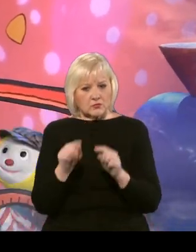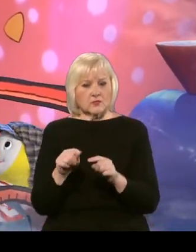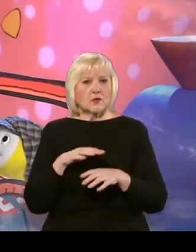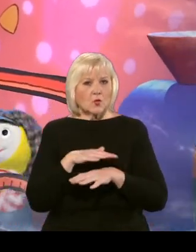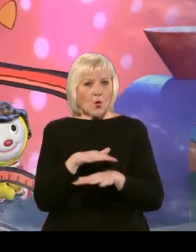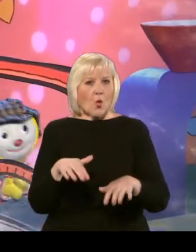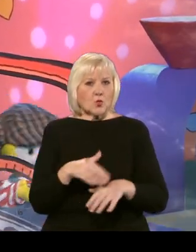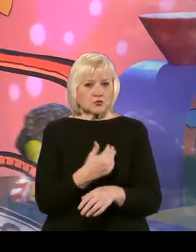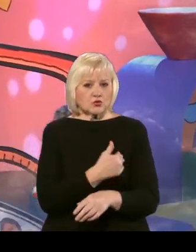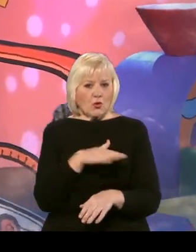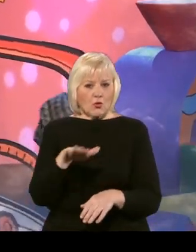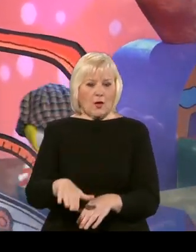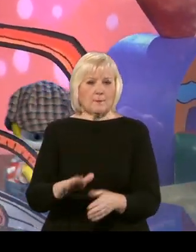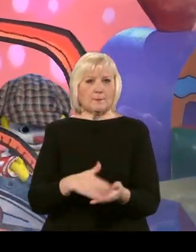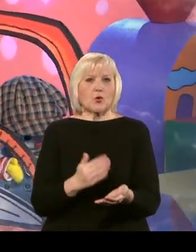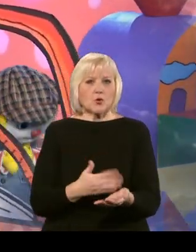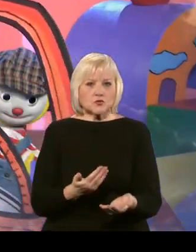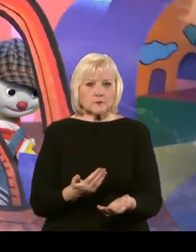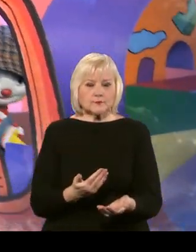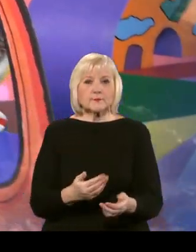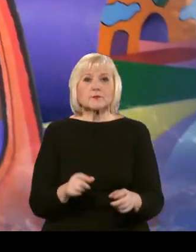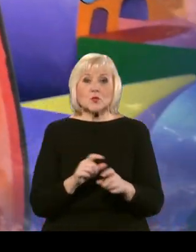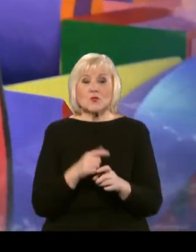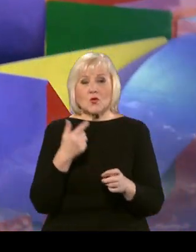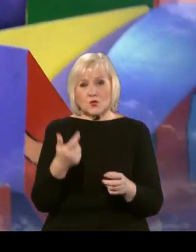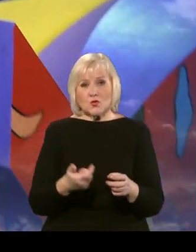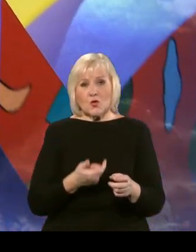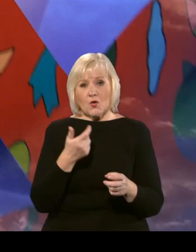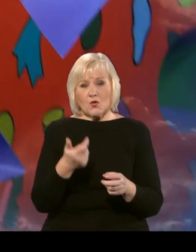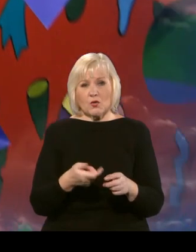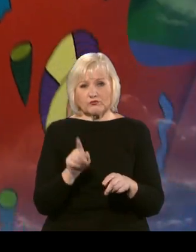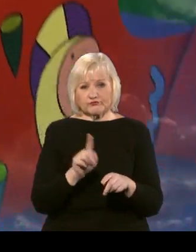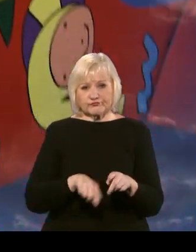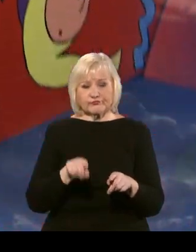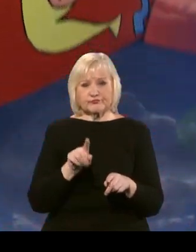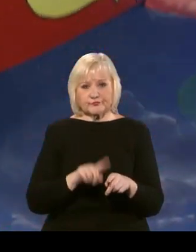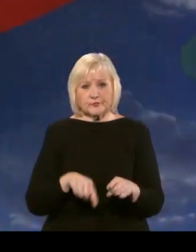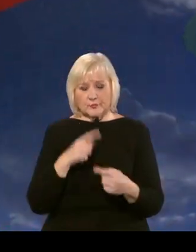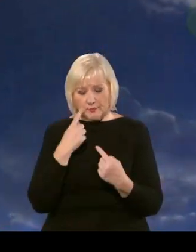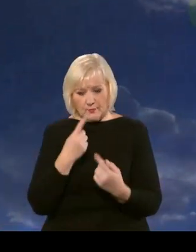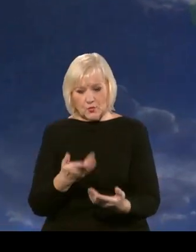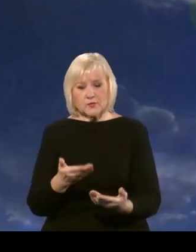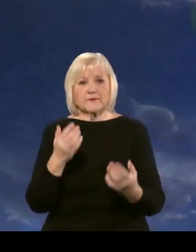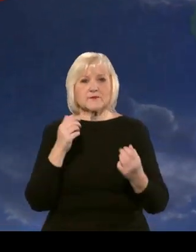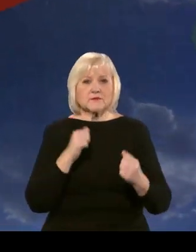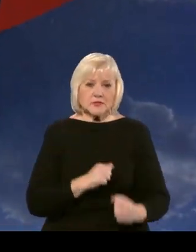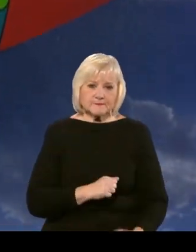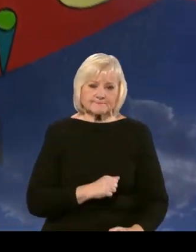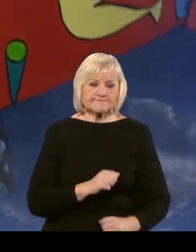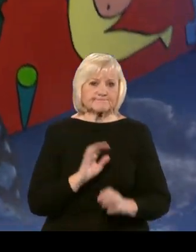kouzelné školce? No, protože se mi kolo polámalo. Jejda. No, podívejte, ach,